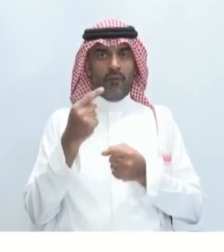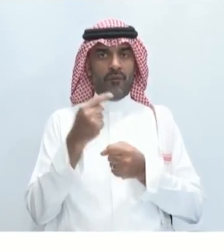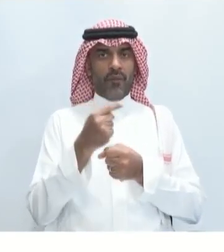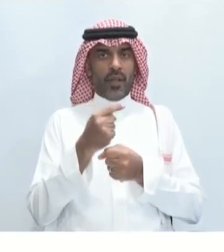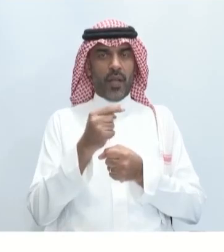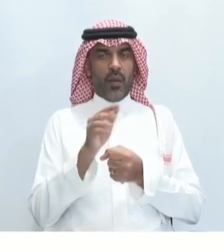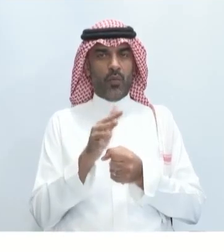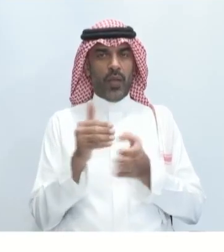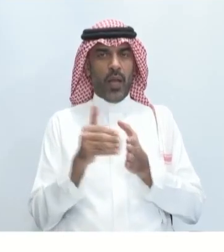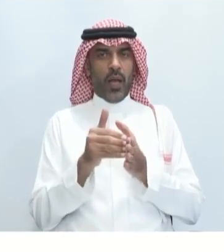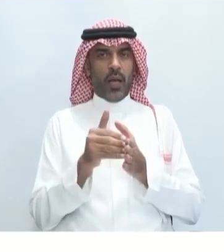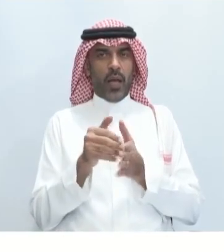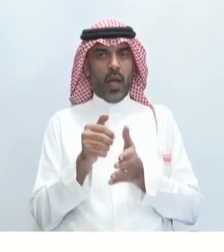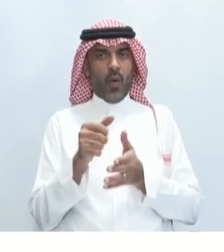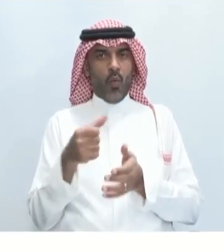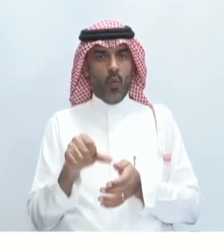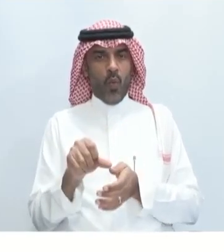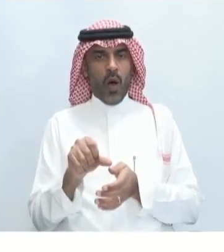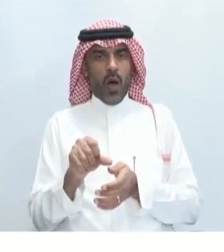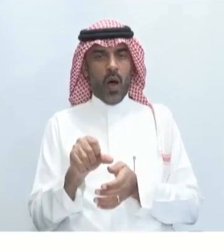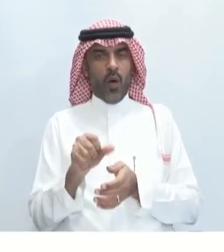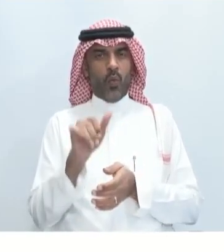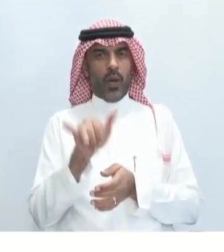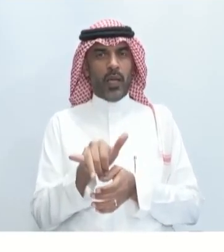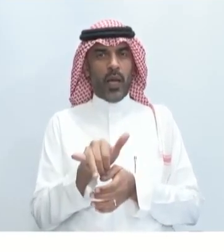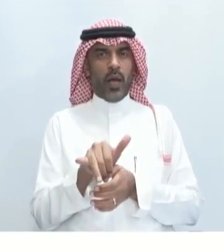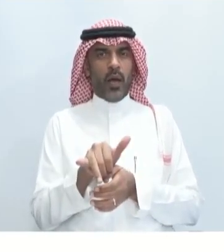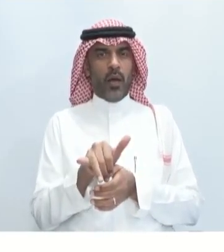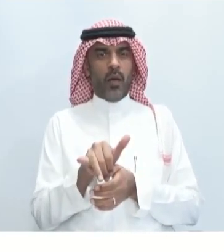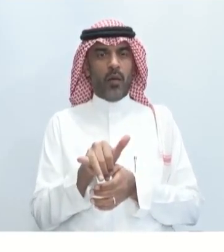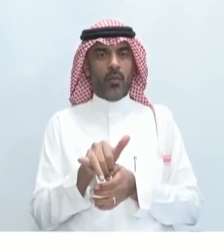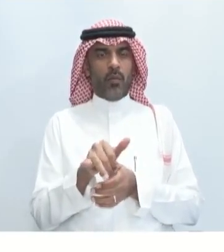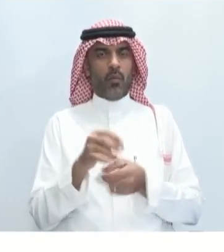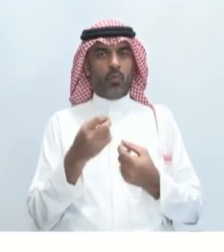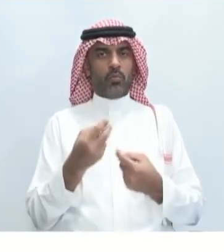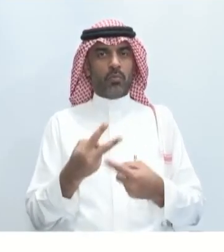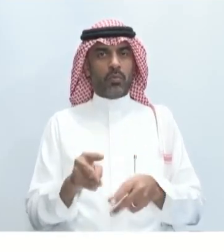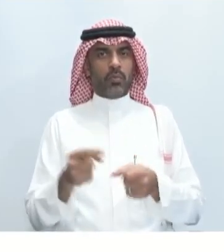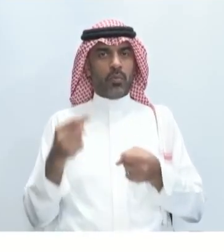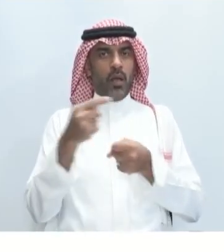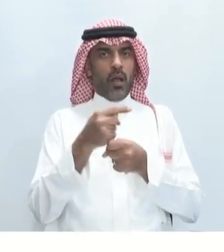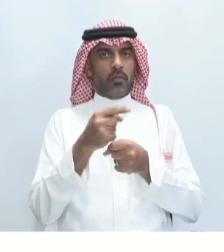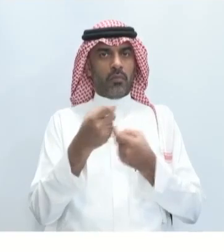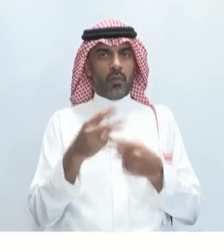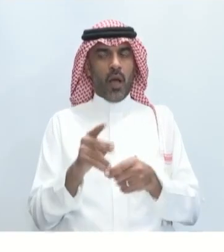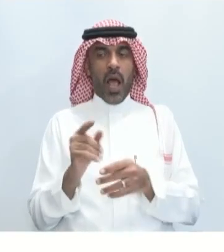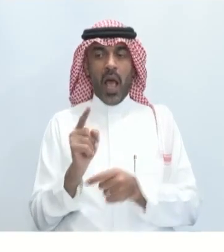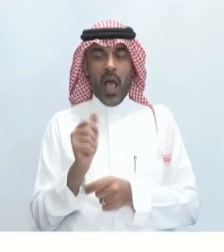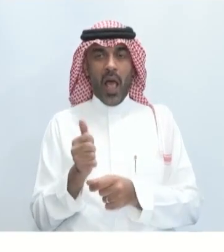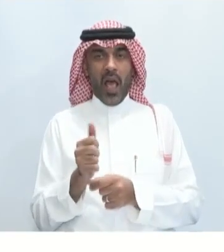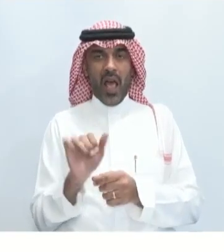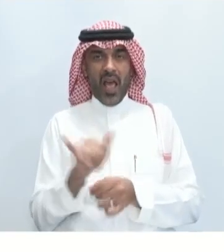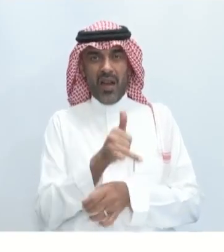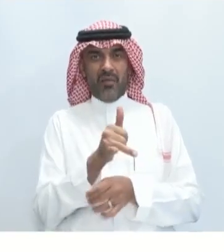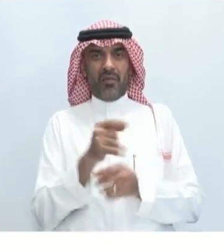المعتل الاخر بالواوي والياء وتقديرها على الالف لماذا